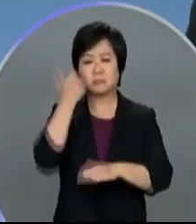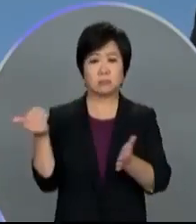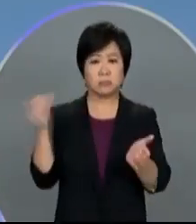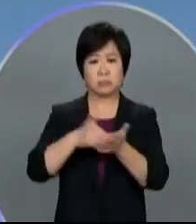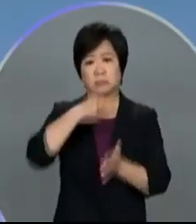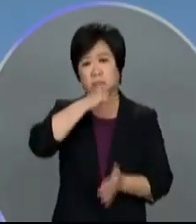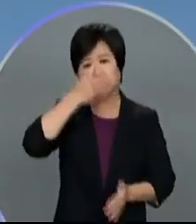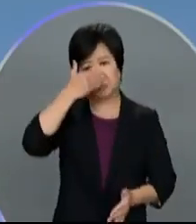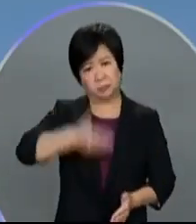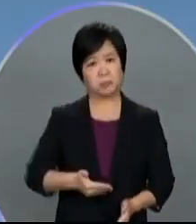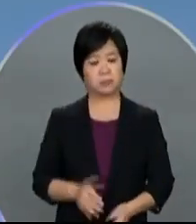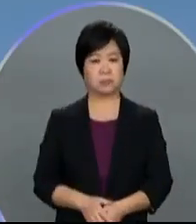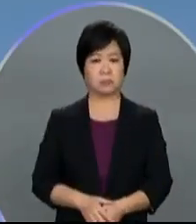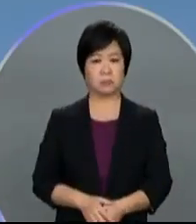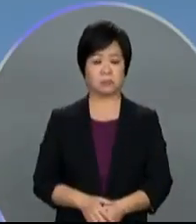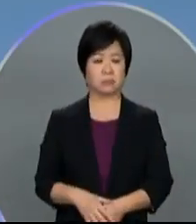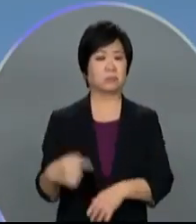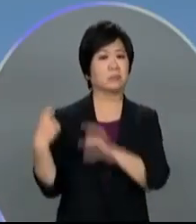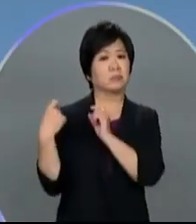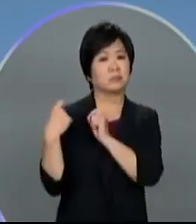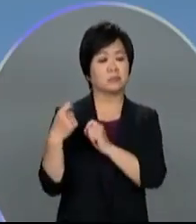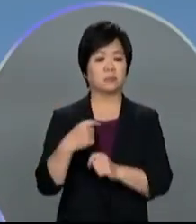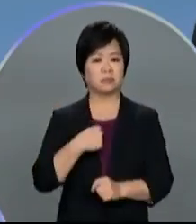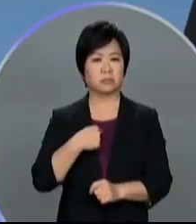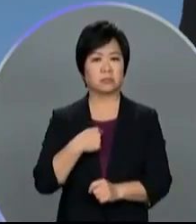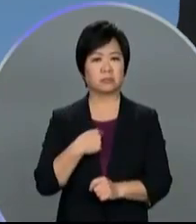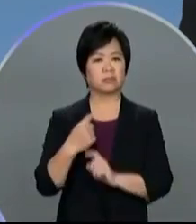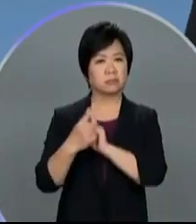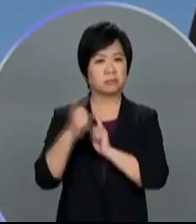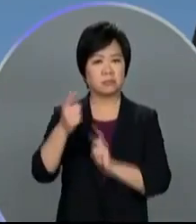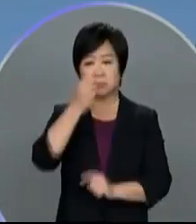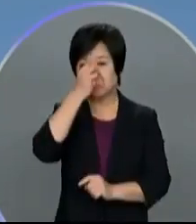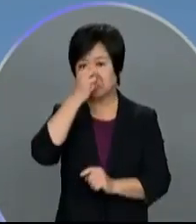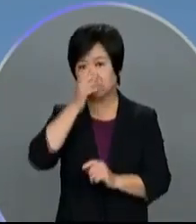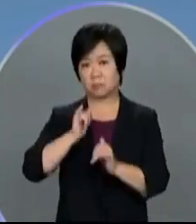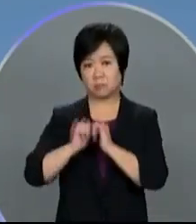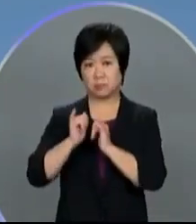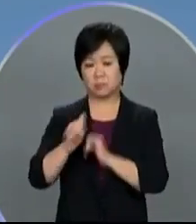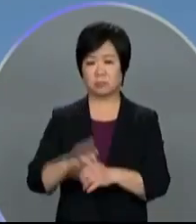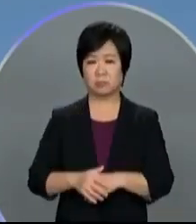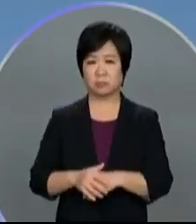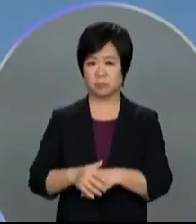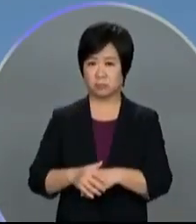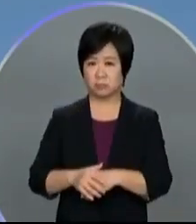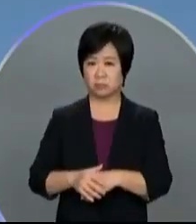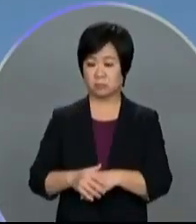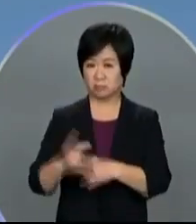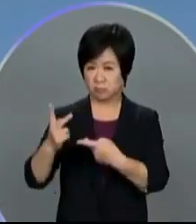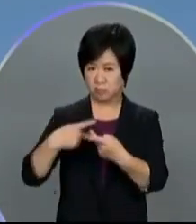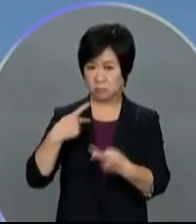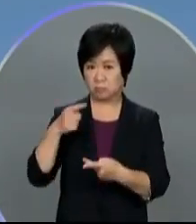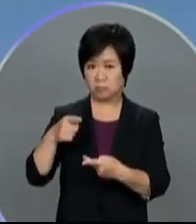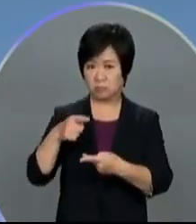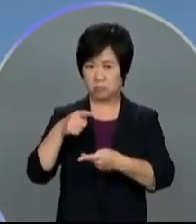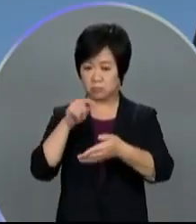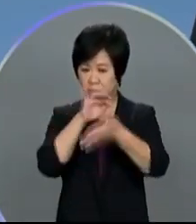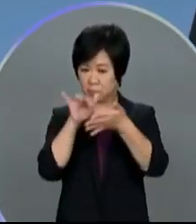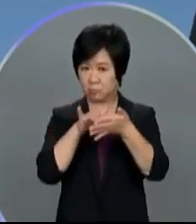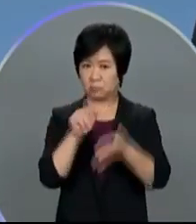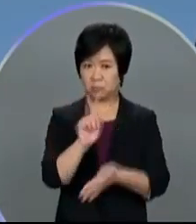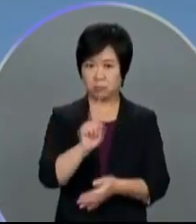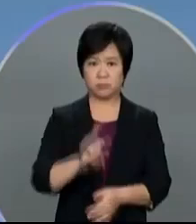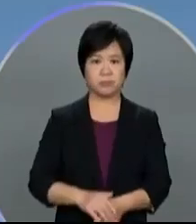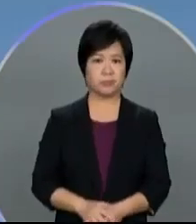会输了。前一阵子我接到一位香港的年轻人写信给我，他的信上是这样说